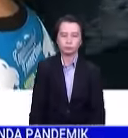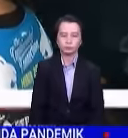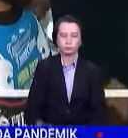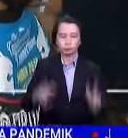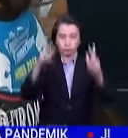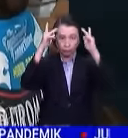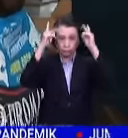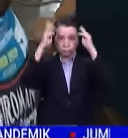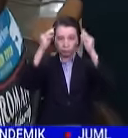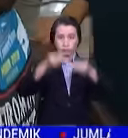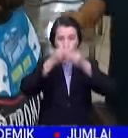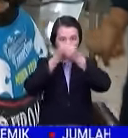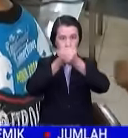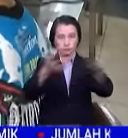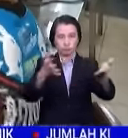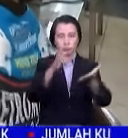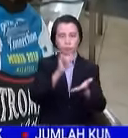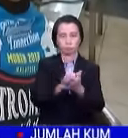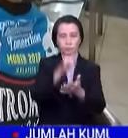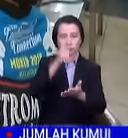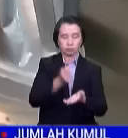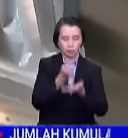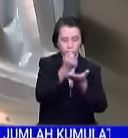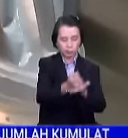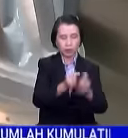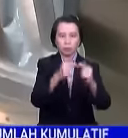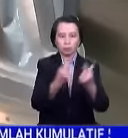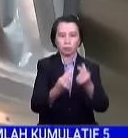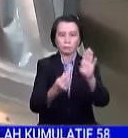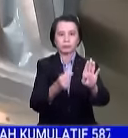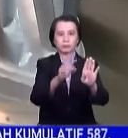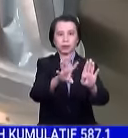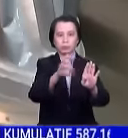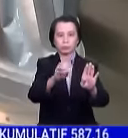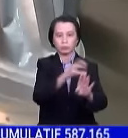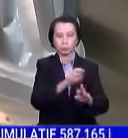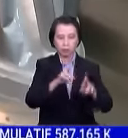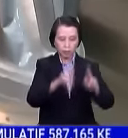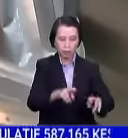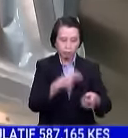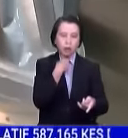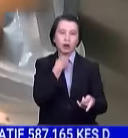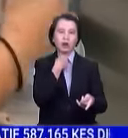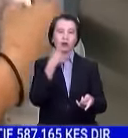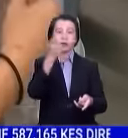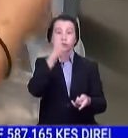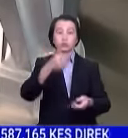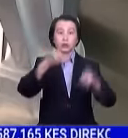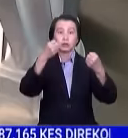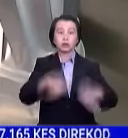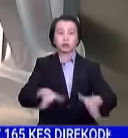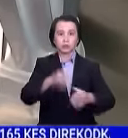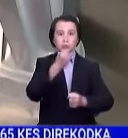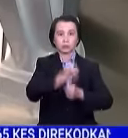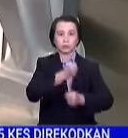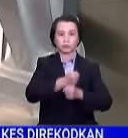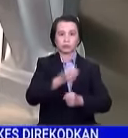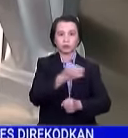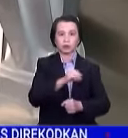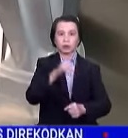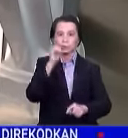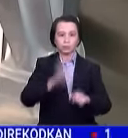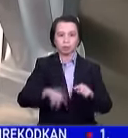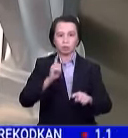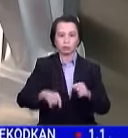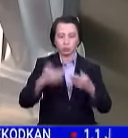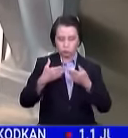Perdana Menteri mengumumkan inisiatif itu bagi membantu golongan B40 dan rakyat yang terjejas ekoran kehilangan pekerjaan dan tidak